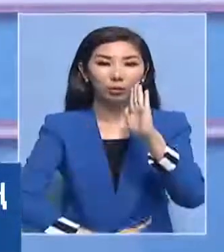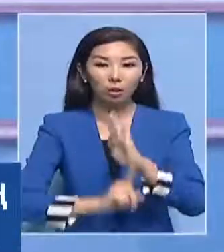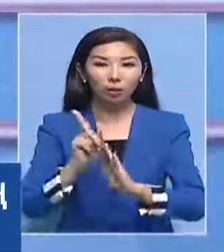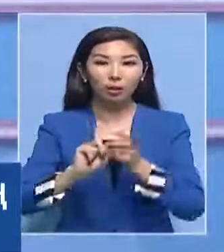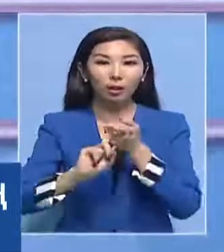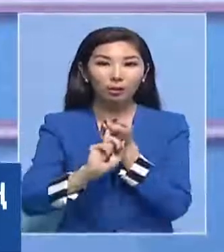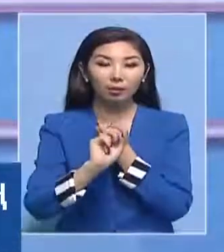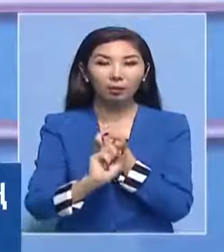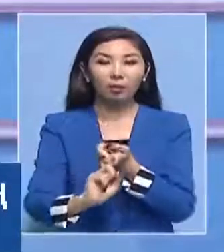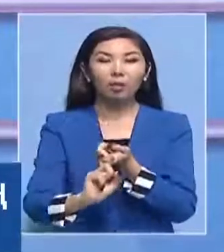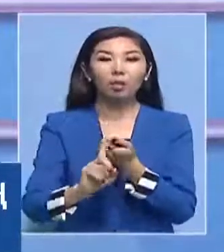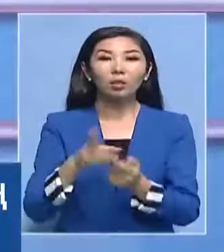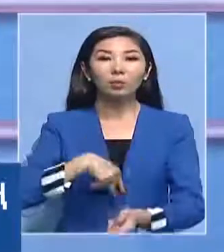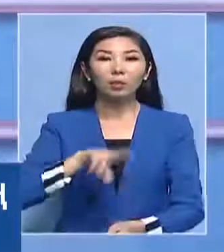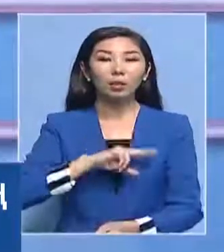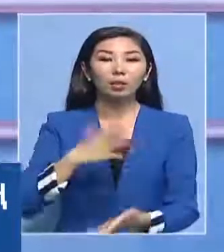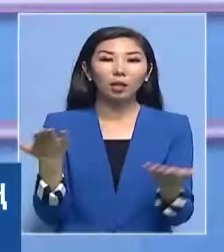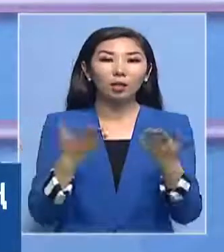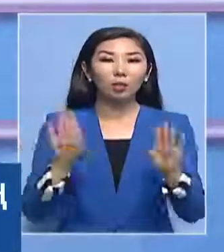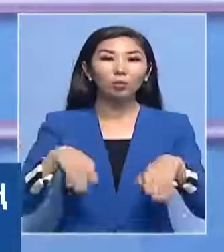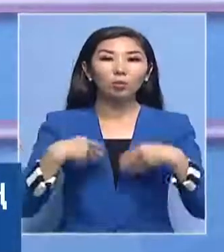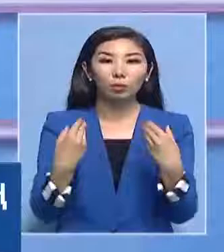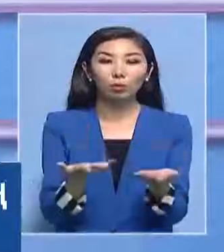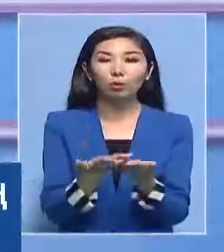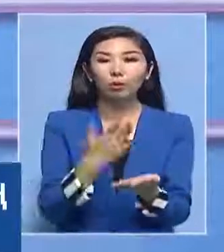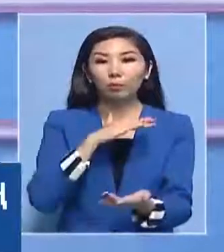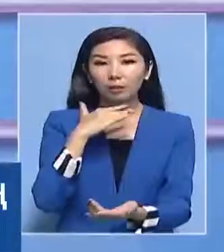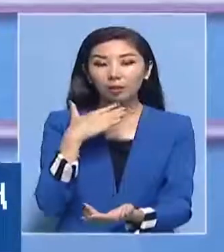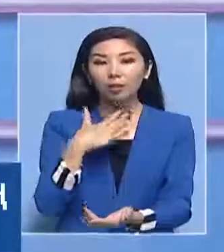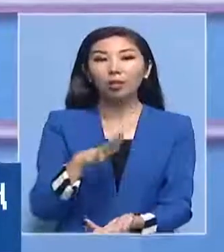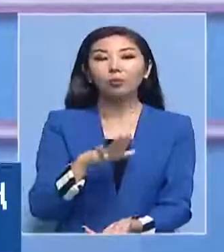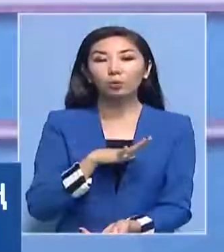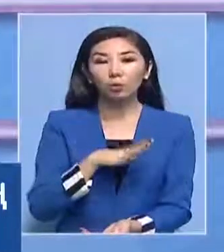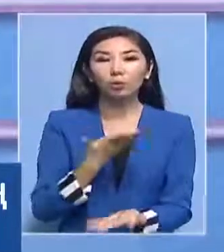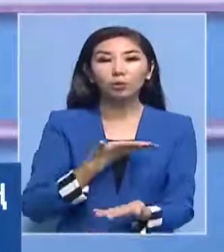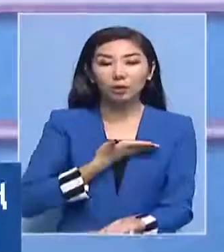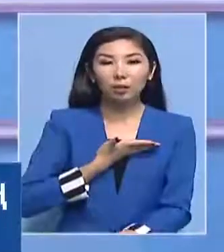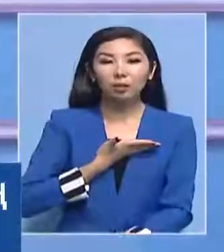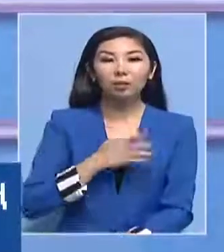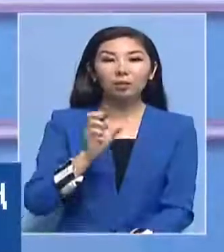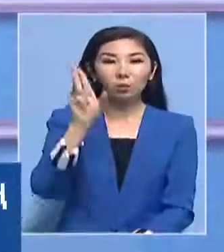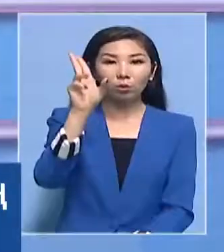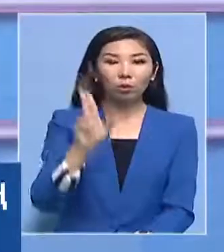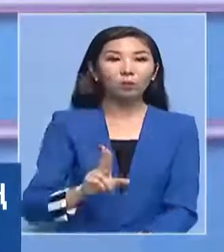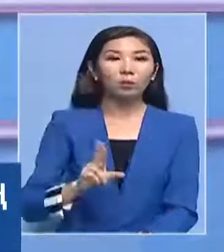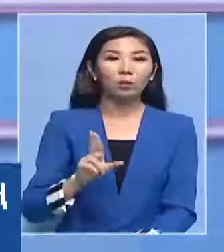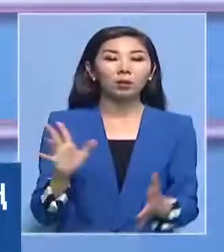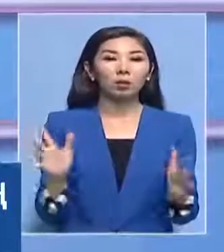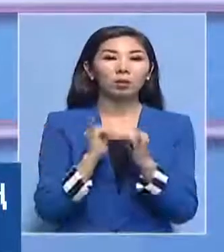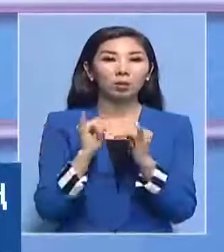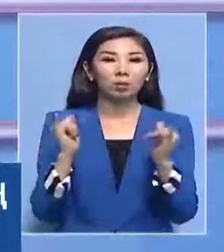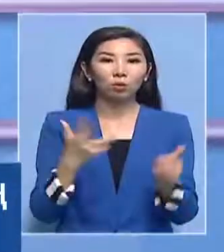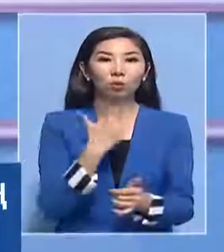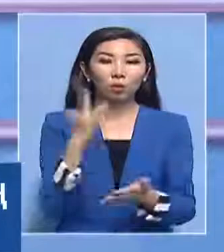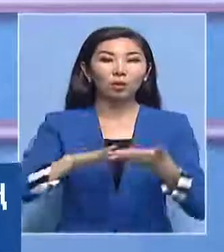байланысты жаңағы еңбек ақыларды қалай төлейміз деген көптеген мәселелер туындады. Сол кезде біздер осы әлеуметтік әріптестік негізіндегі үш жақты